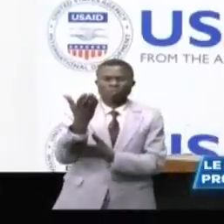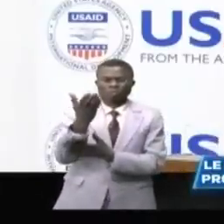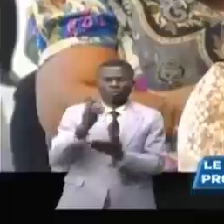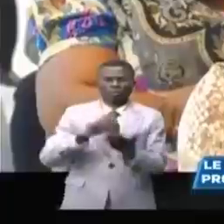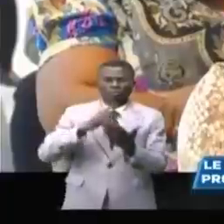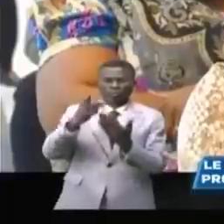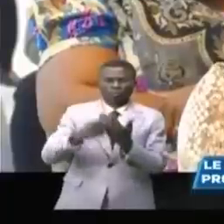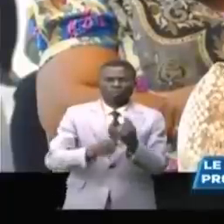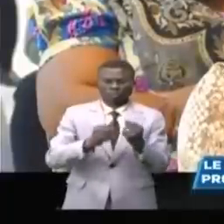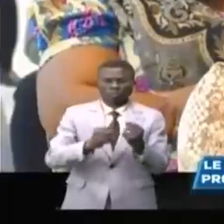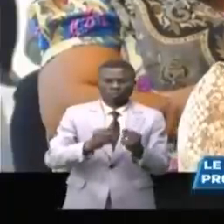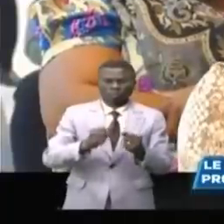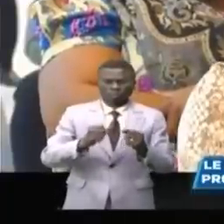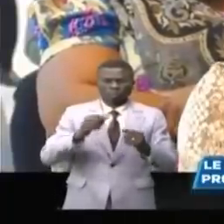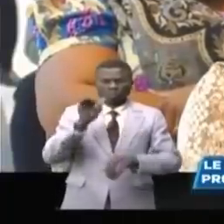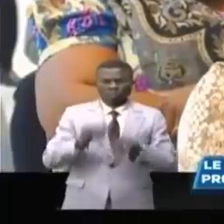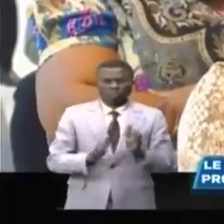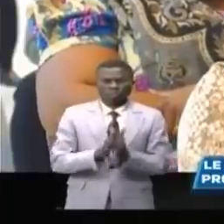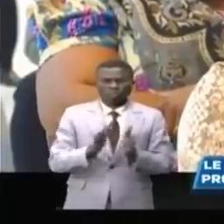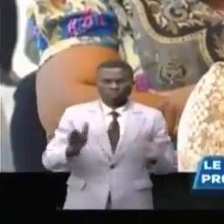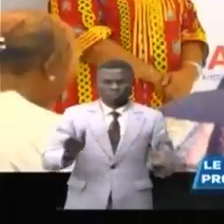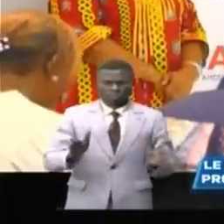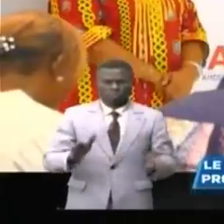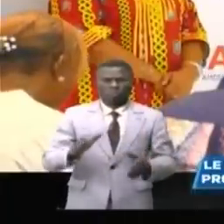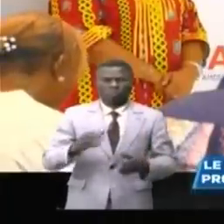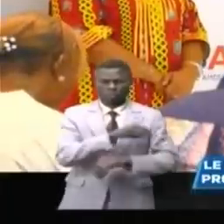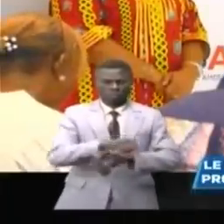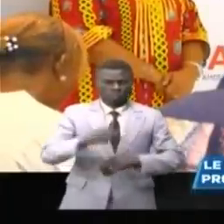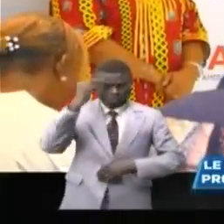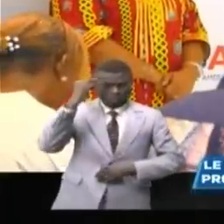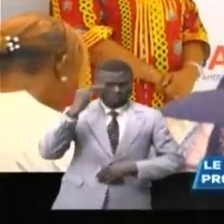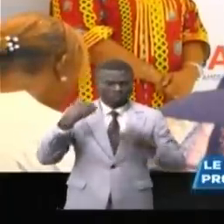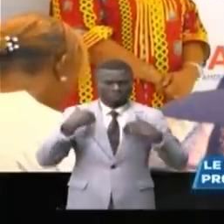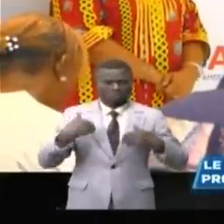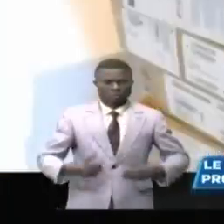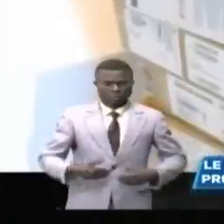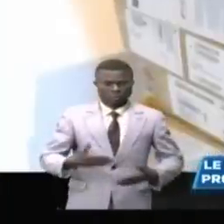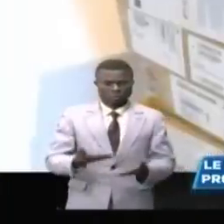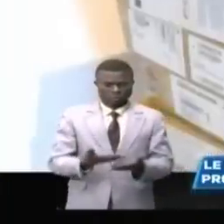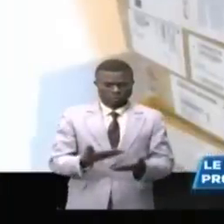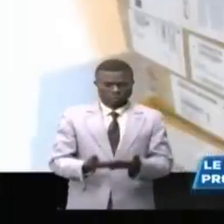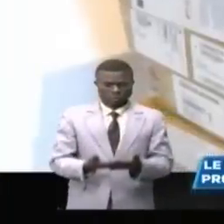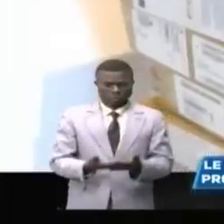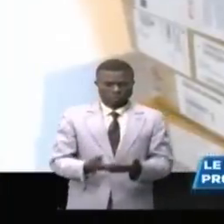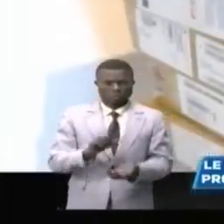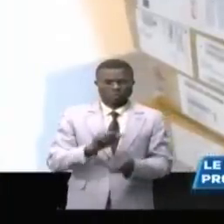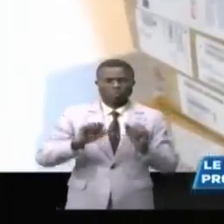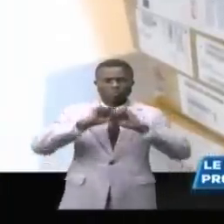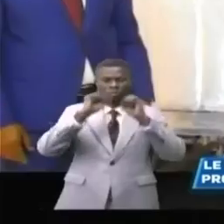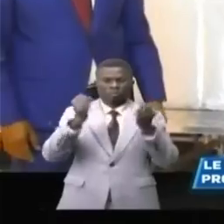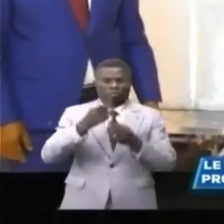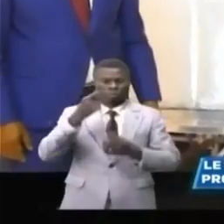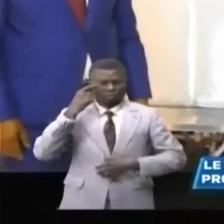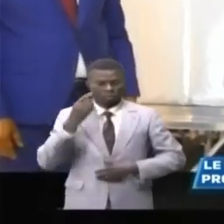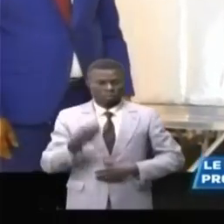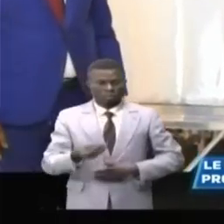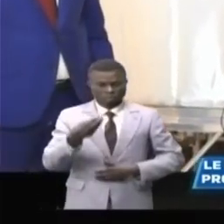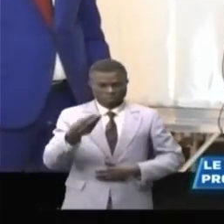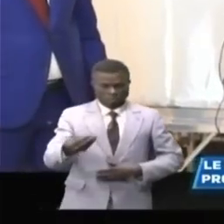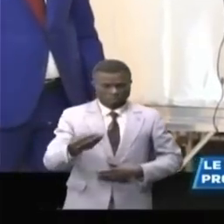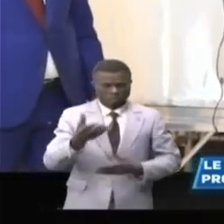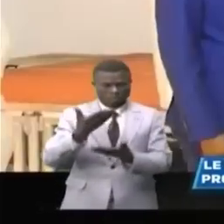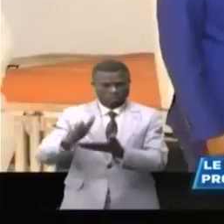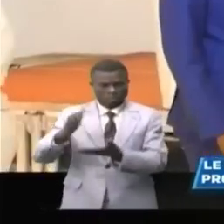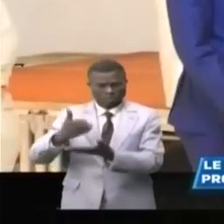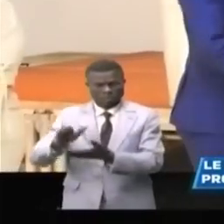mené auprès du secrétariat général à la santé et l'USAID. Ces 40 machines ordinateurs reçues seront réparties